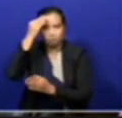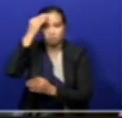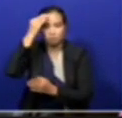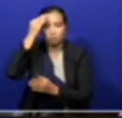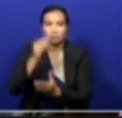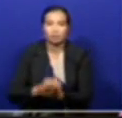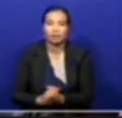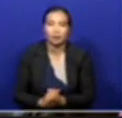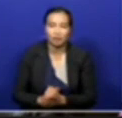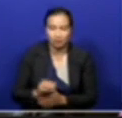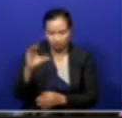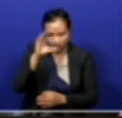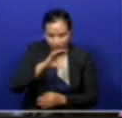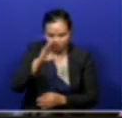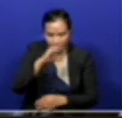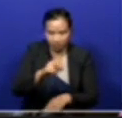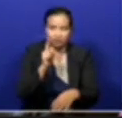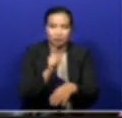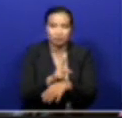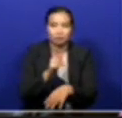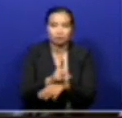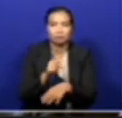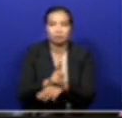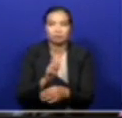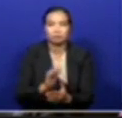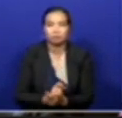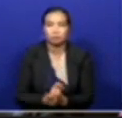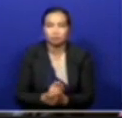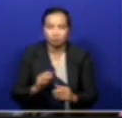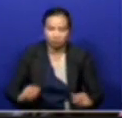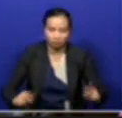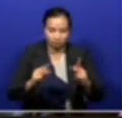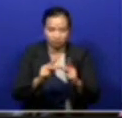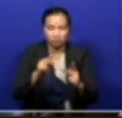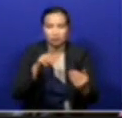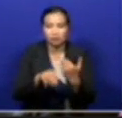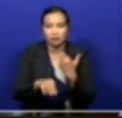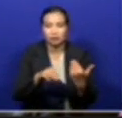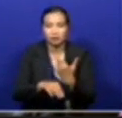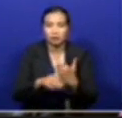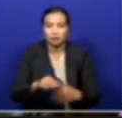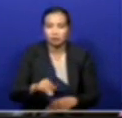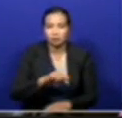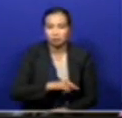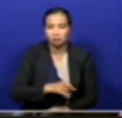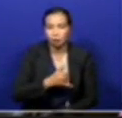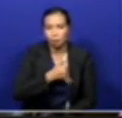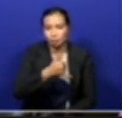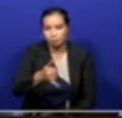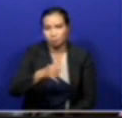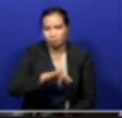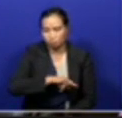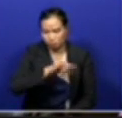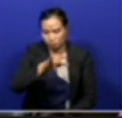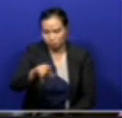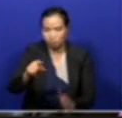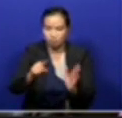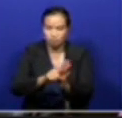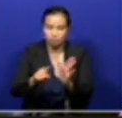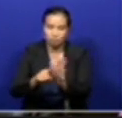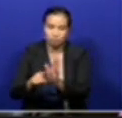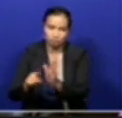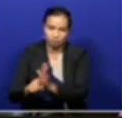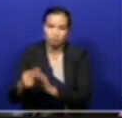หาข้อมูลในอินเทอร์เน็ตเนี่ยค่ะกรมการขนส่งทางบกก็ไปหลายครั้งแล้วดิฉันถามว่